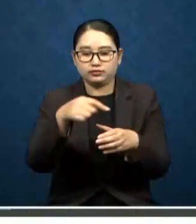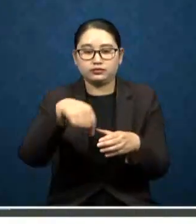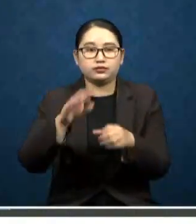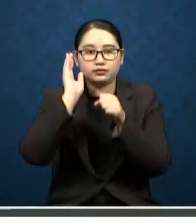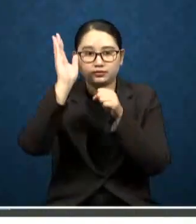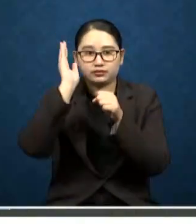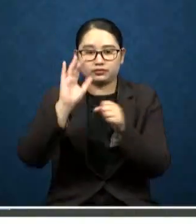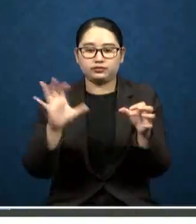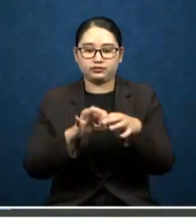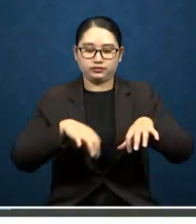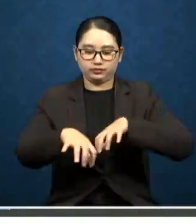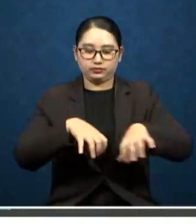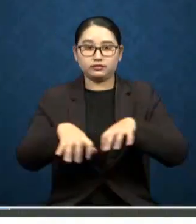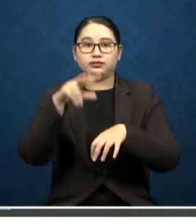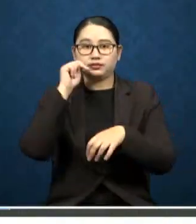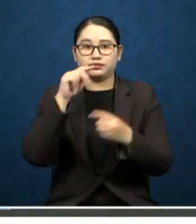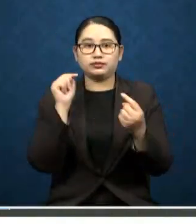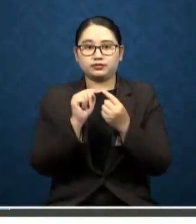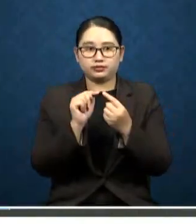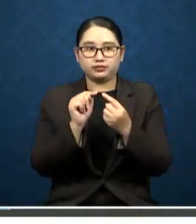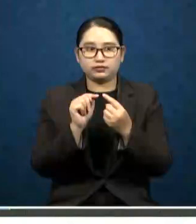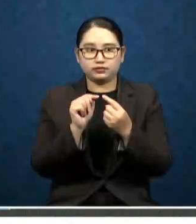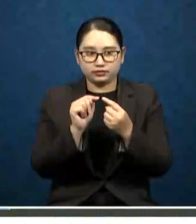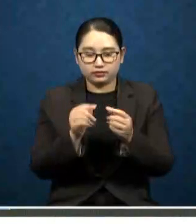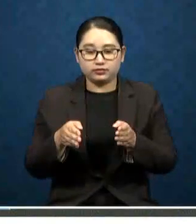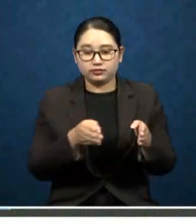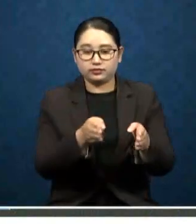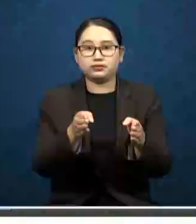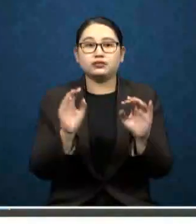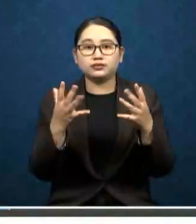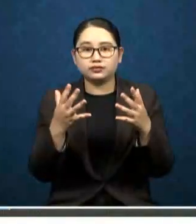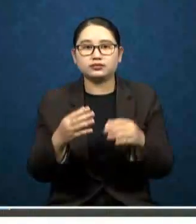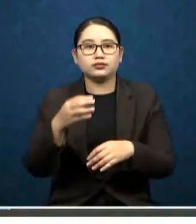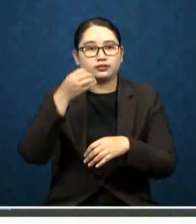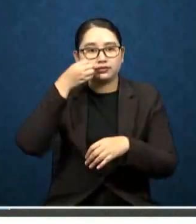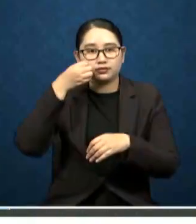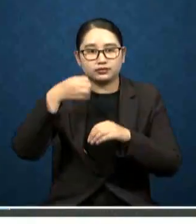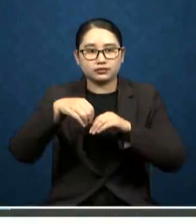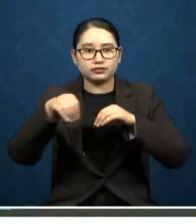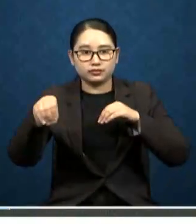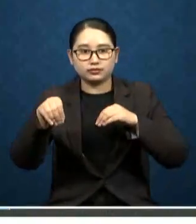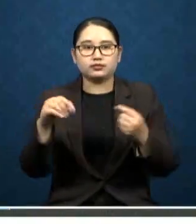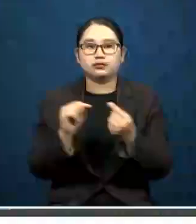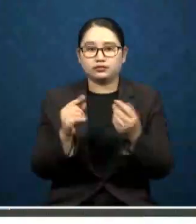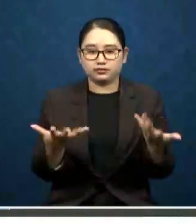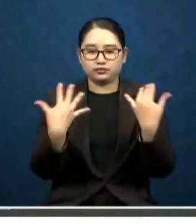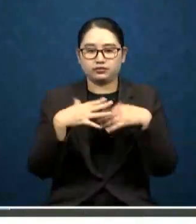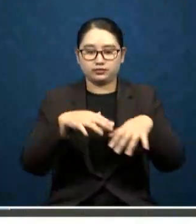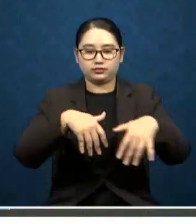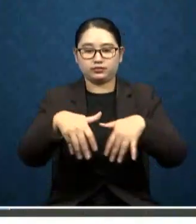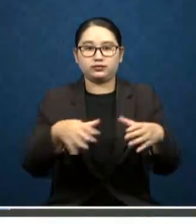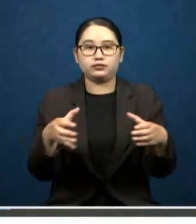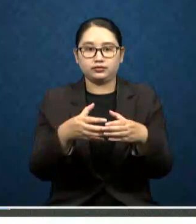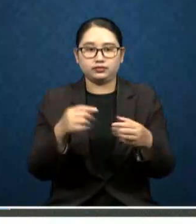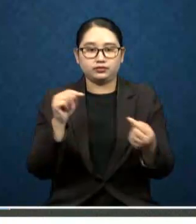เรื่องการบริหารจัดการน้ำในพื้นที่นอกเขตชลปประทานและพื้นที่ห่างไกลแบบมีส่วนร่วมด้วยการ